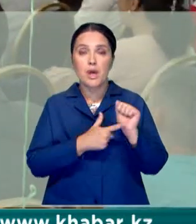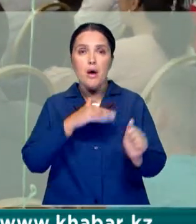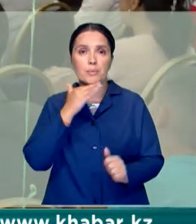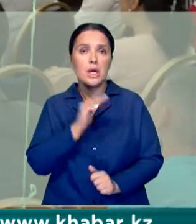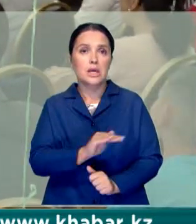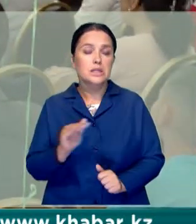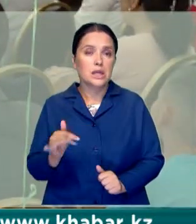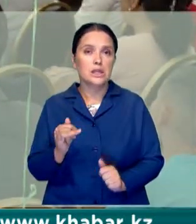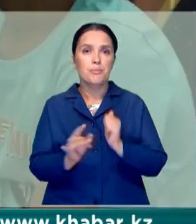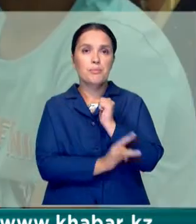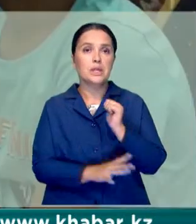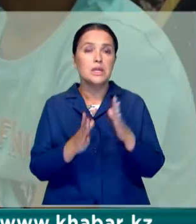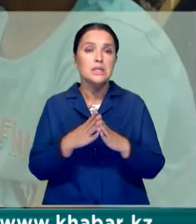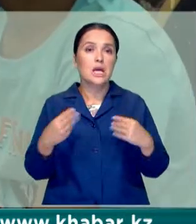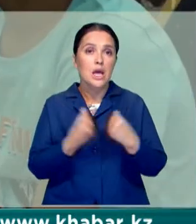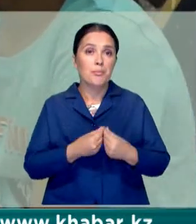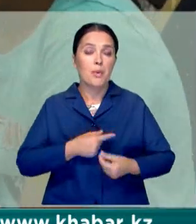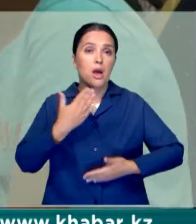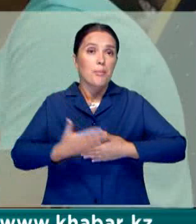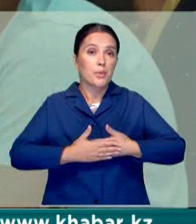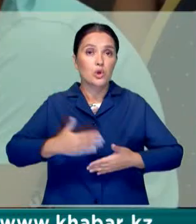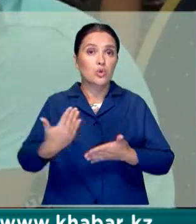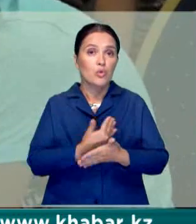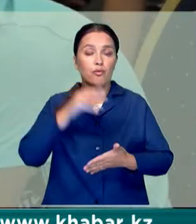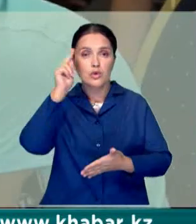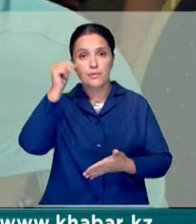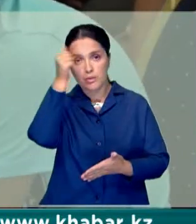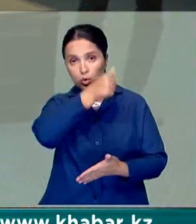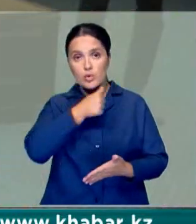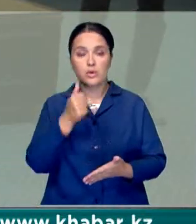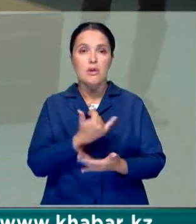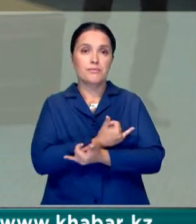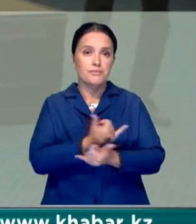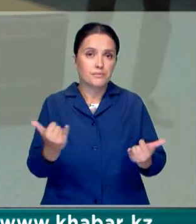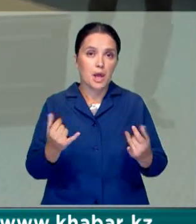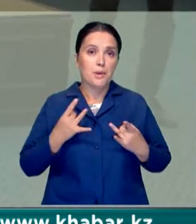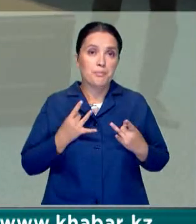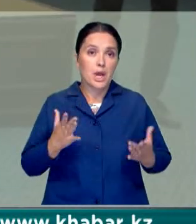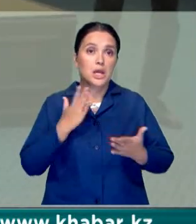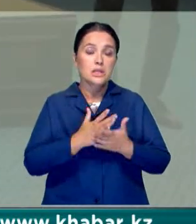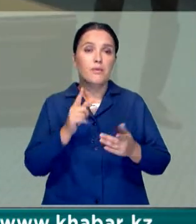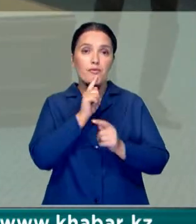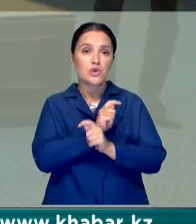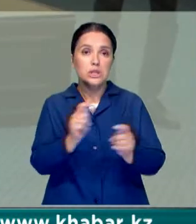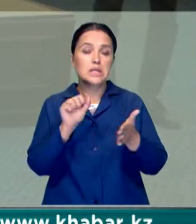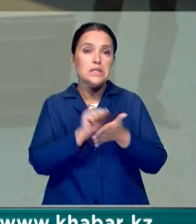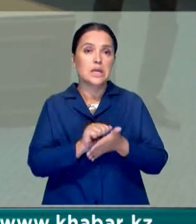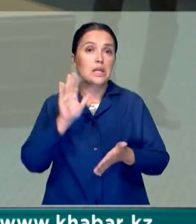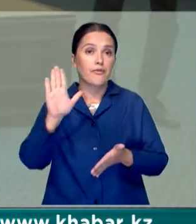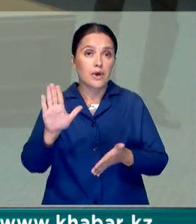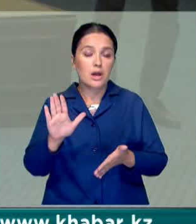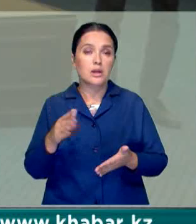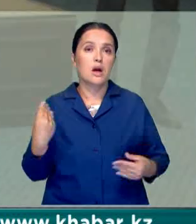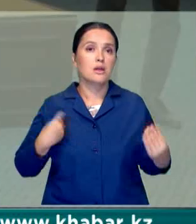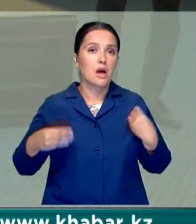17 многодетным и малообеспеченным семьям в преддверии нового учебного года устроили настоящий праздник. Им вручили сертификаты